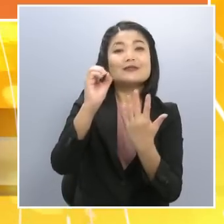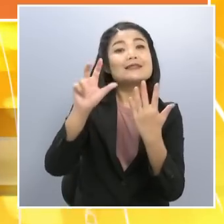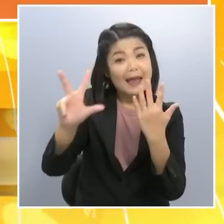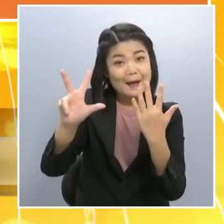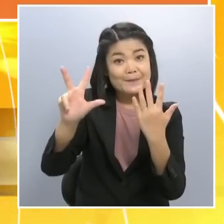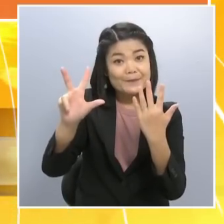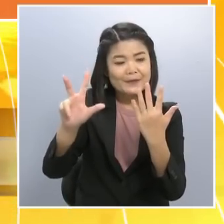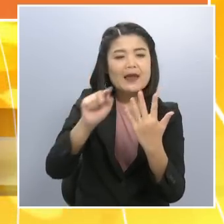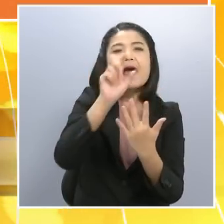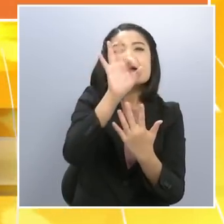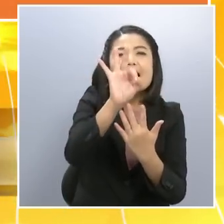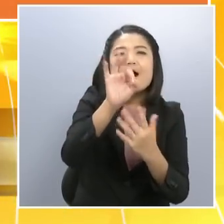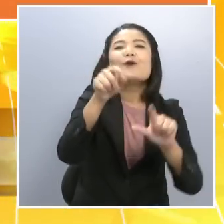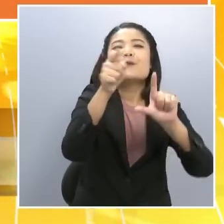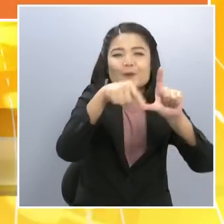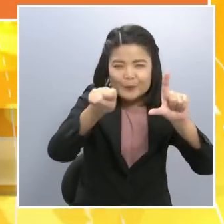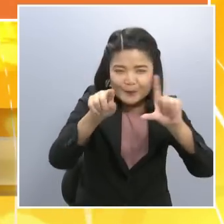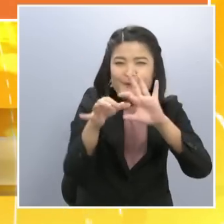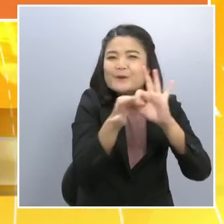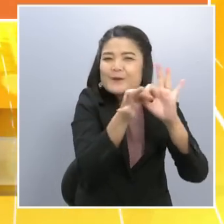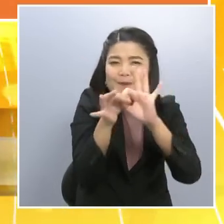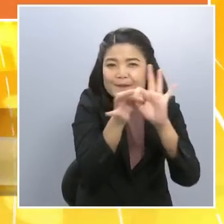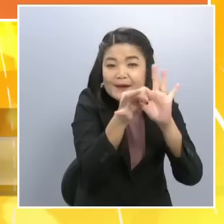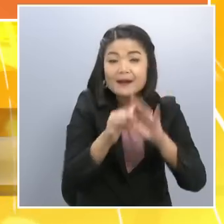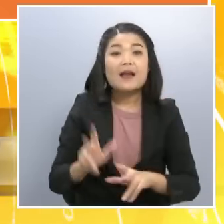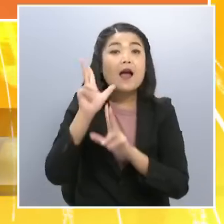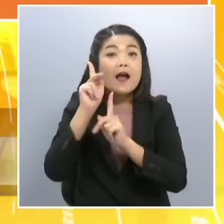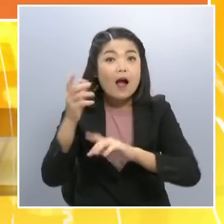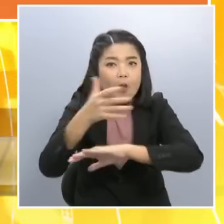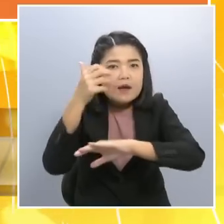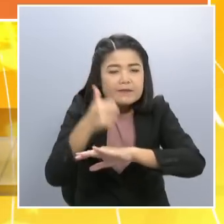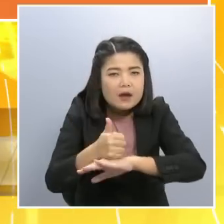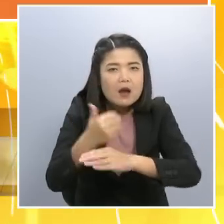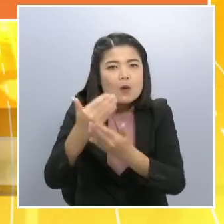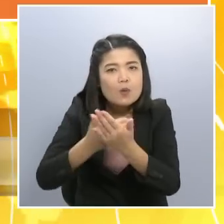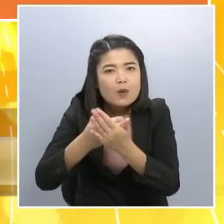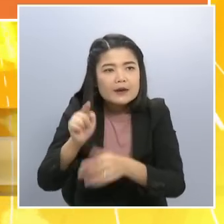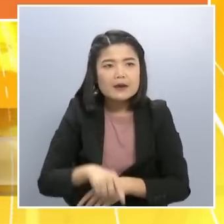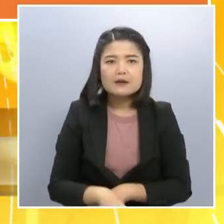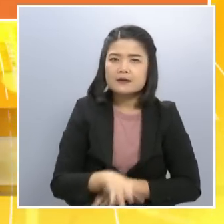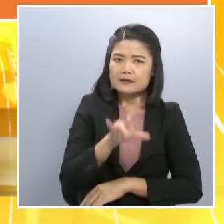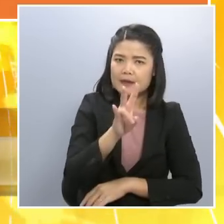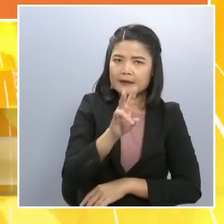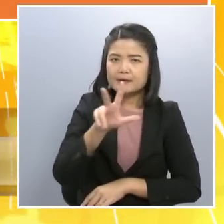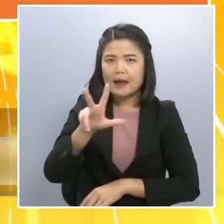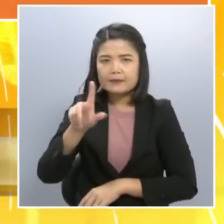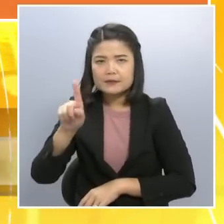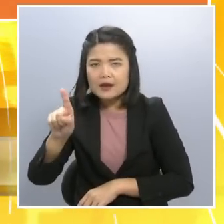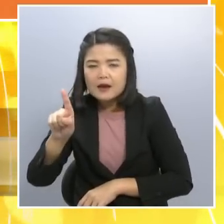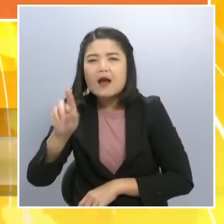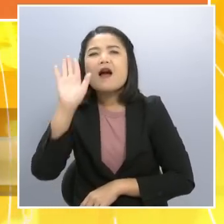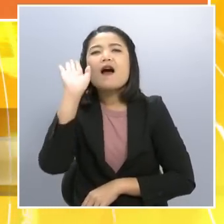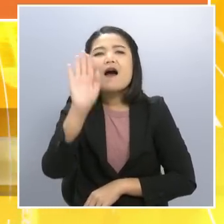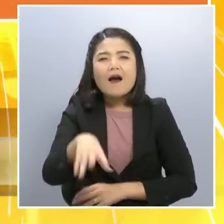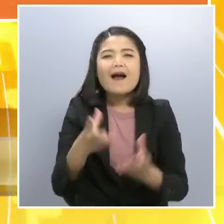ก้าวไกล แล้วก็คิดกันถึงขนาดคอการเมืองหรือคอหวยก็ไม่รู้มี731หุ้ยเลขพรรค 31ตอนเลขหา